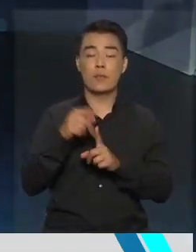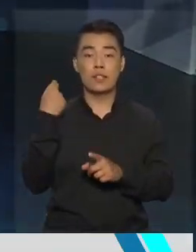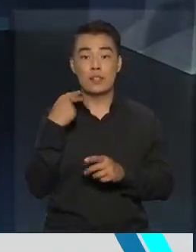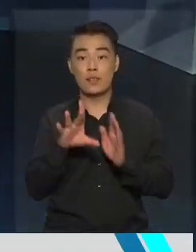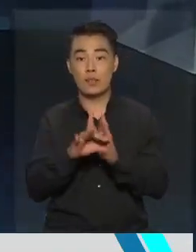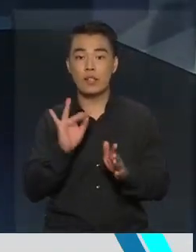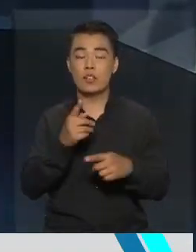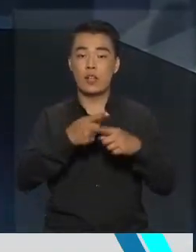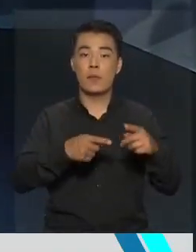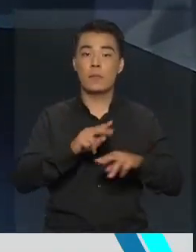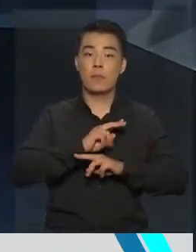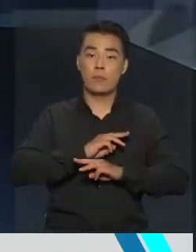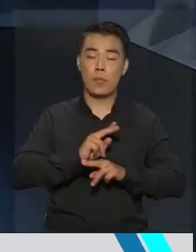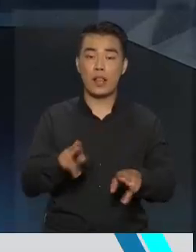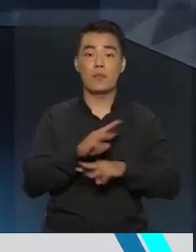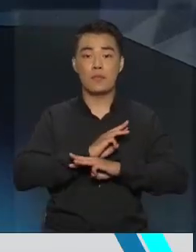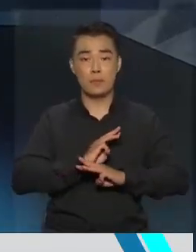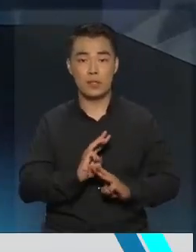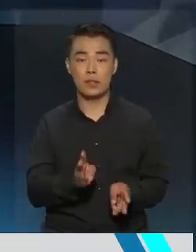сенатом.